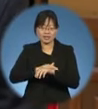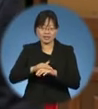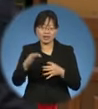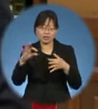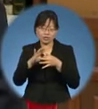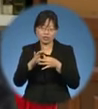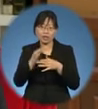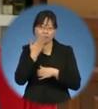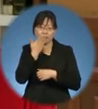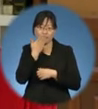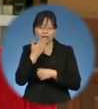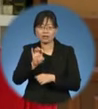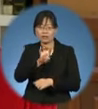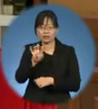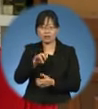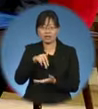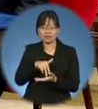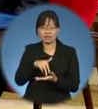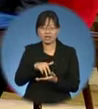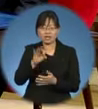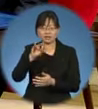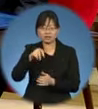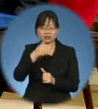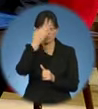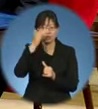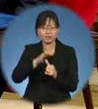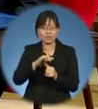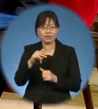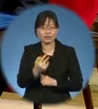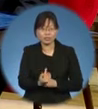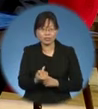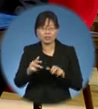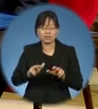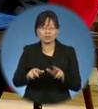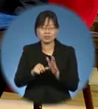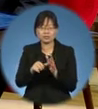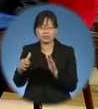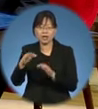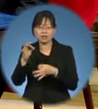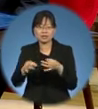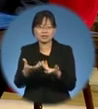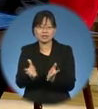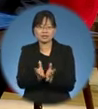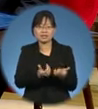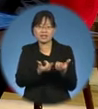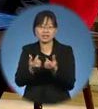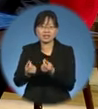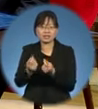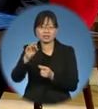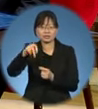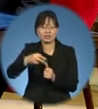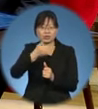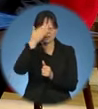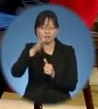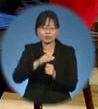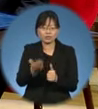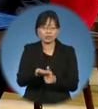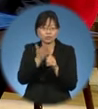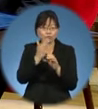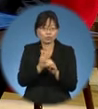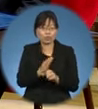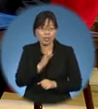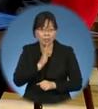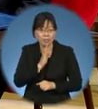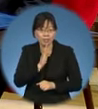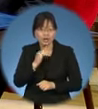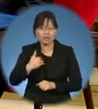이어져 가거든요. 유럽의 경우 유소년도 네. 사실은 유명한 프로팀들이 다 유소년 육성을 하지 않습니까? 그렇죠.